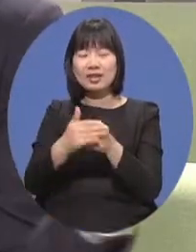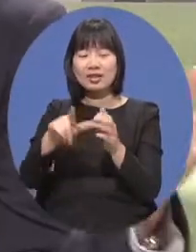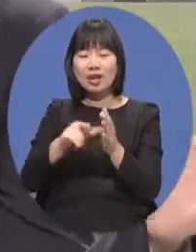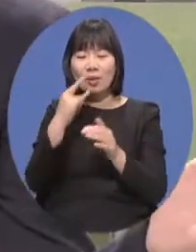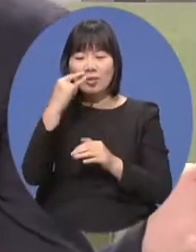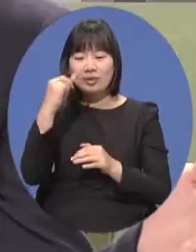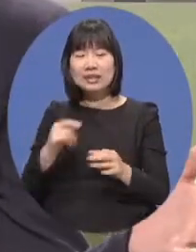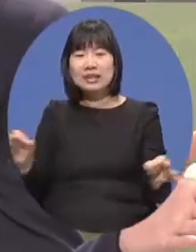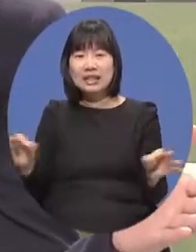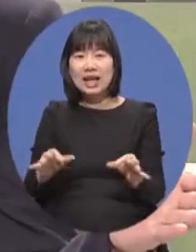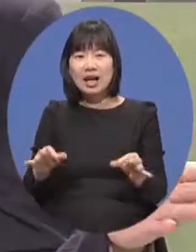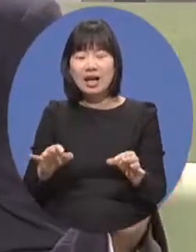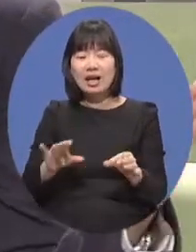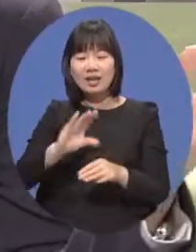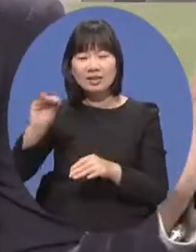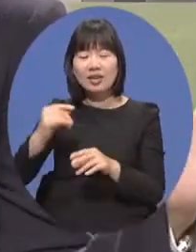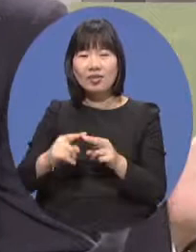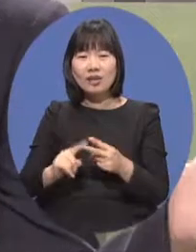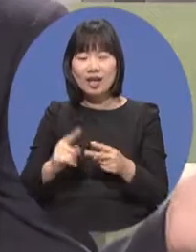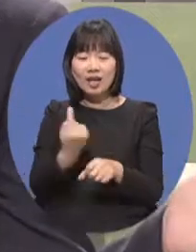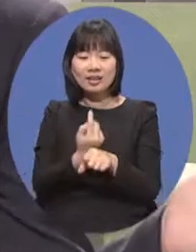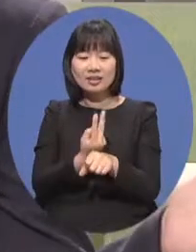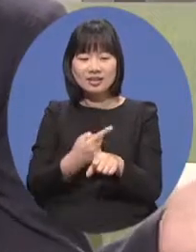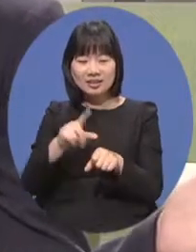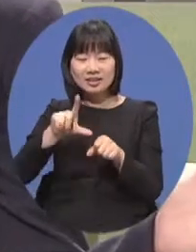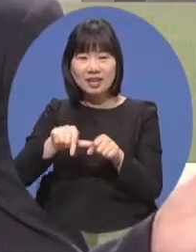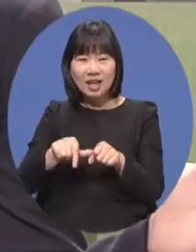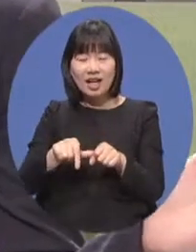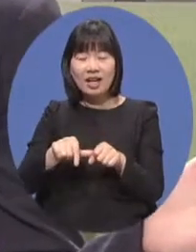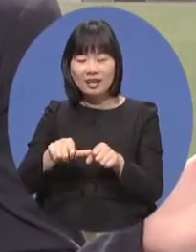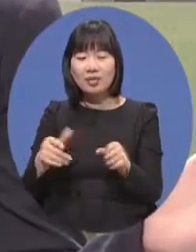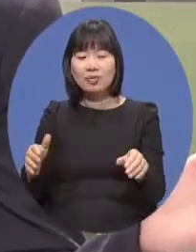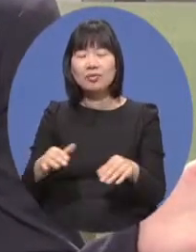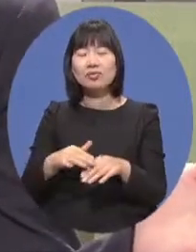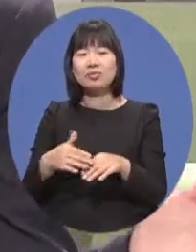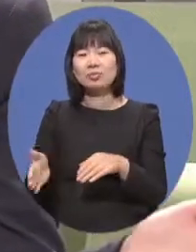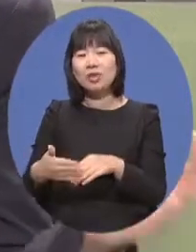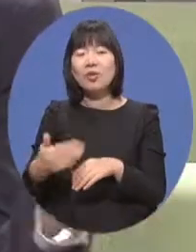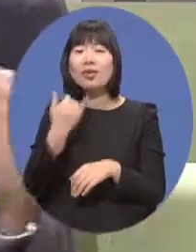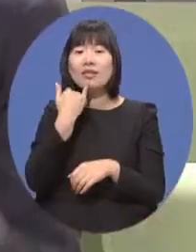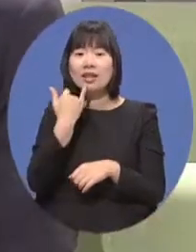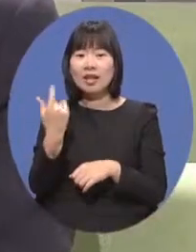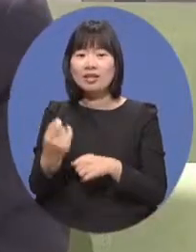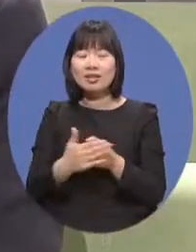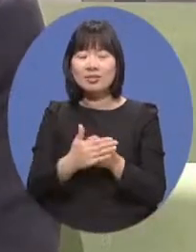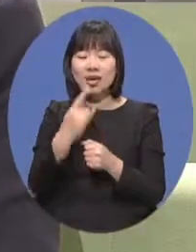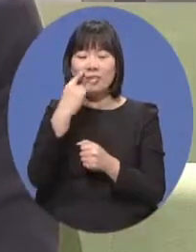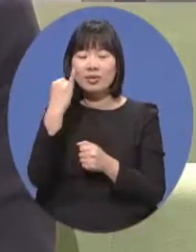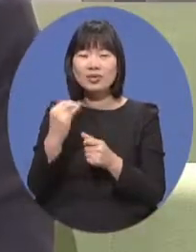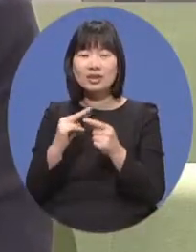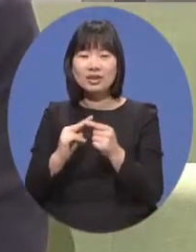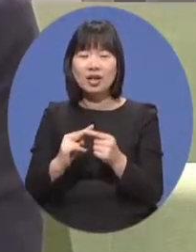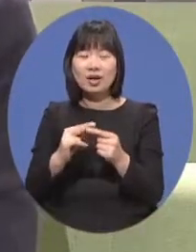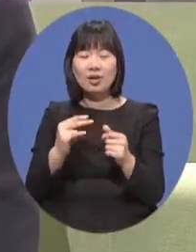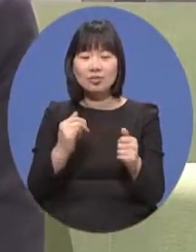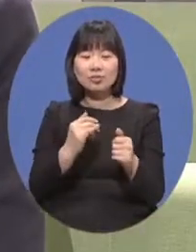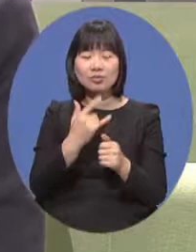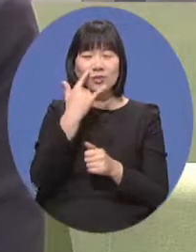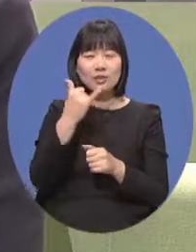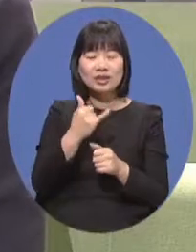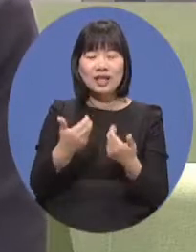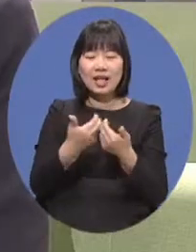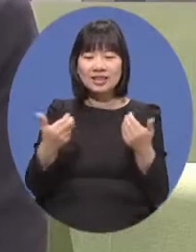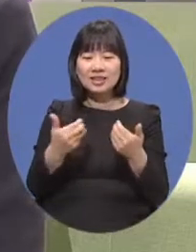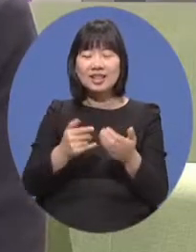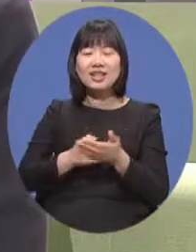어머님이 잠깐 나가시거나 뭐 한두 시간 자리를 비우셔도 되는 단계예요. 그래서 이제 어머님이랑 부모님이랑 헤어지기를